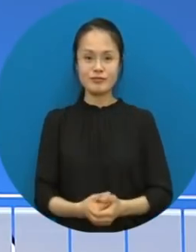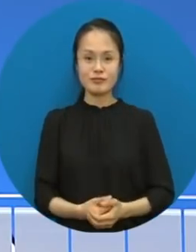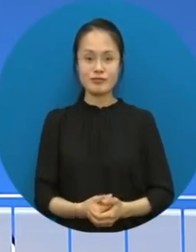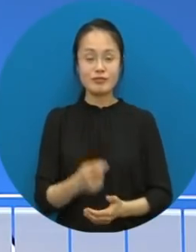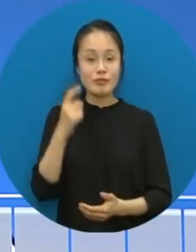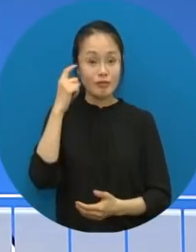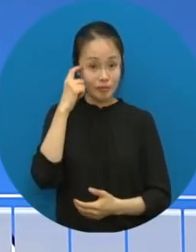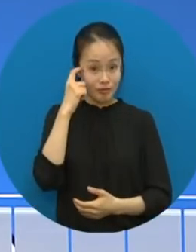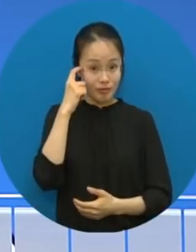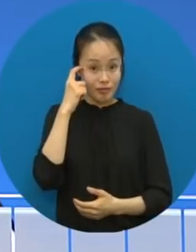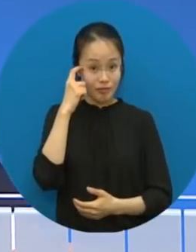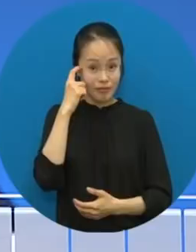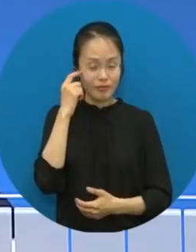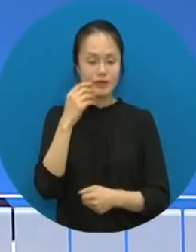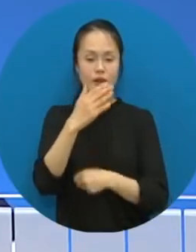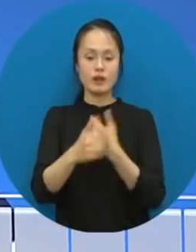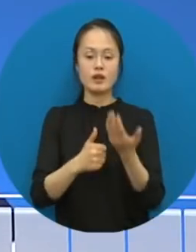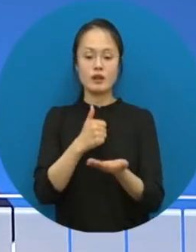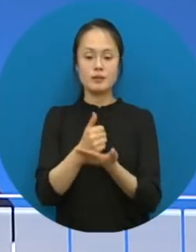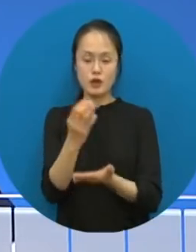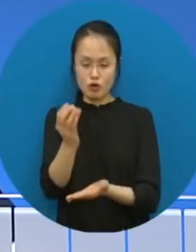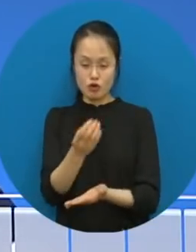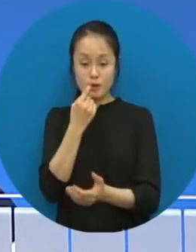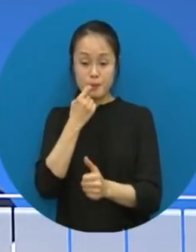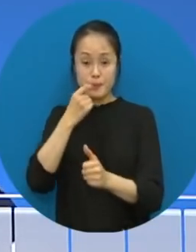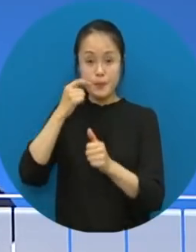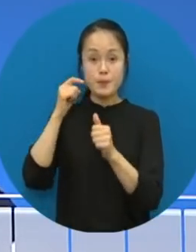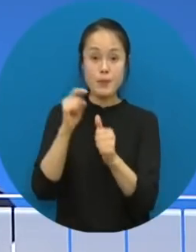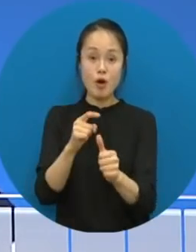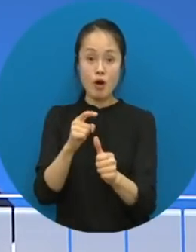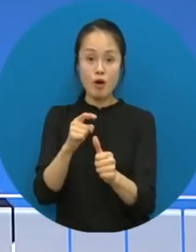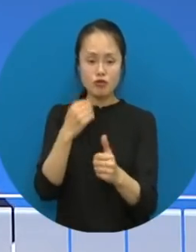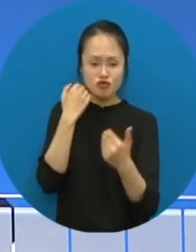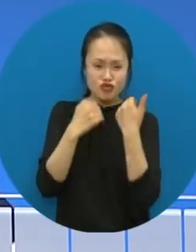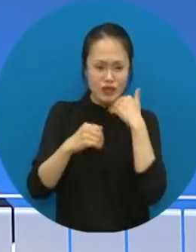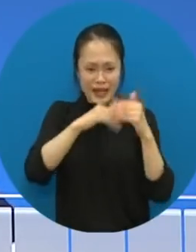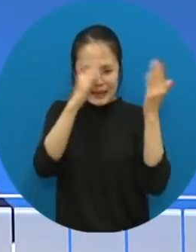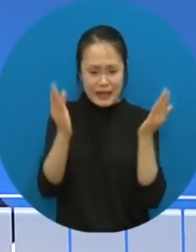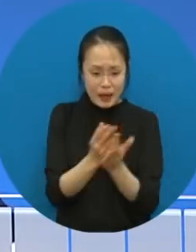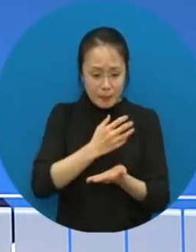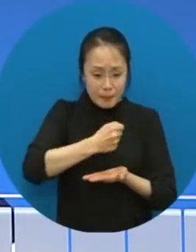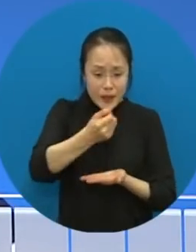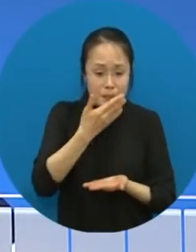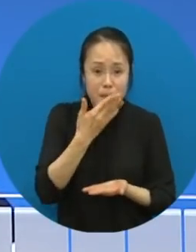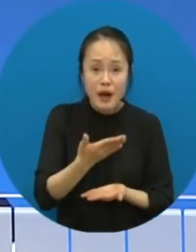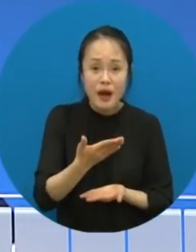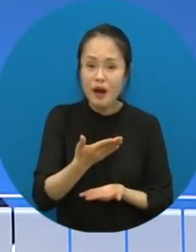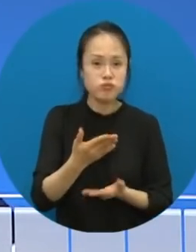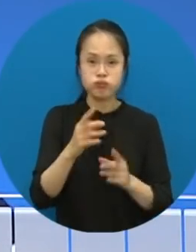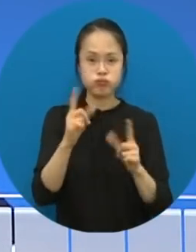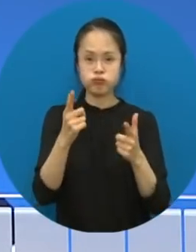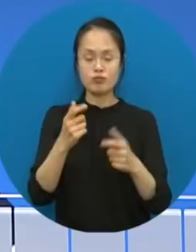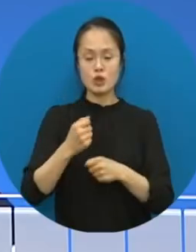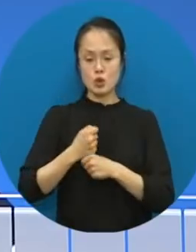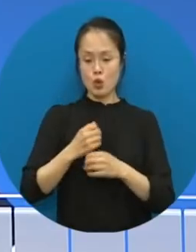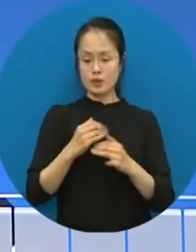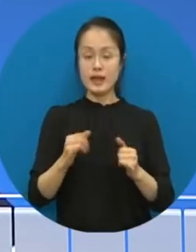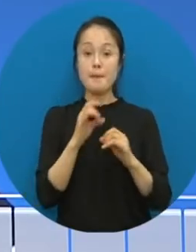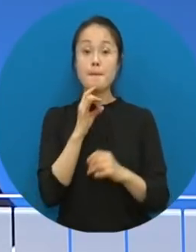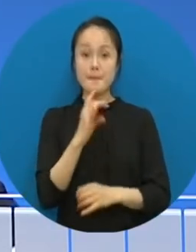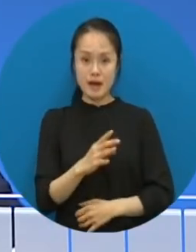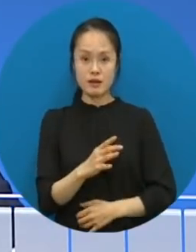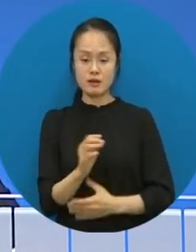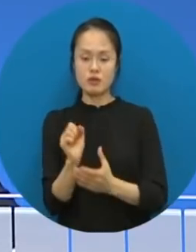왜냐? 하나님의 거룩한 명하심은 아무나 받을 수 있는 것이 아니요 용사들에게만